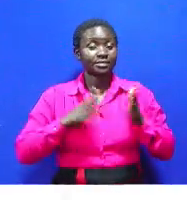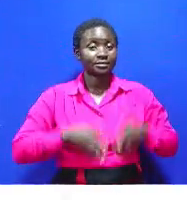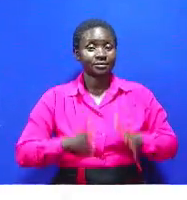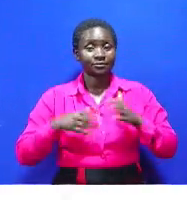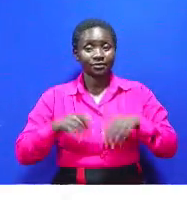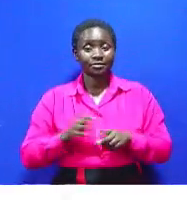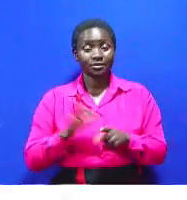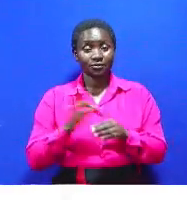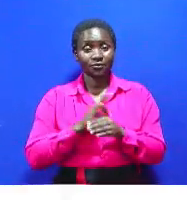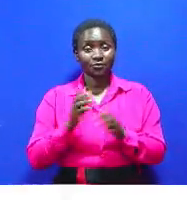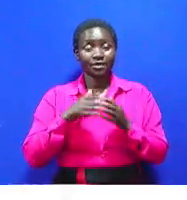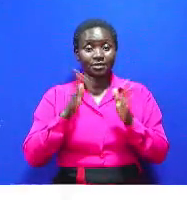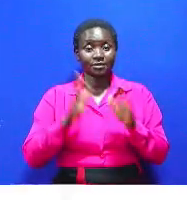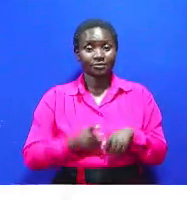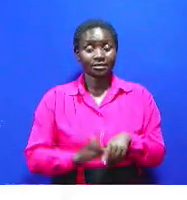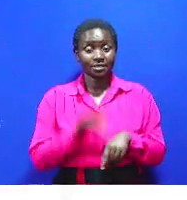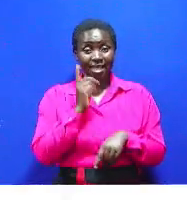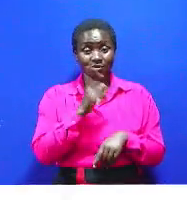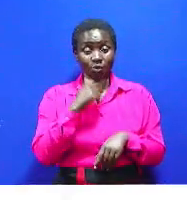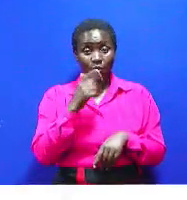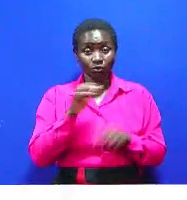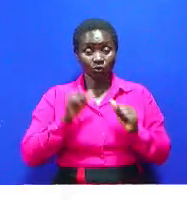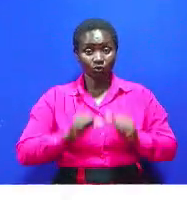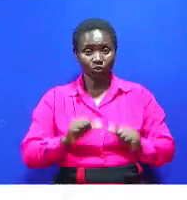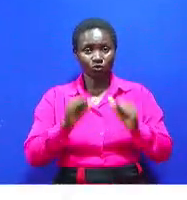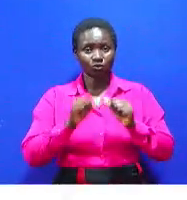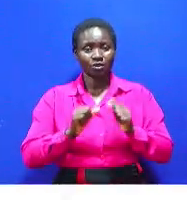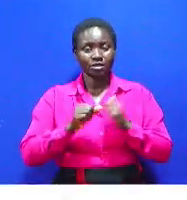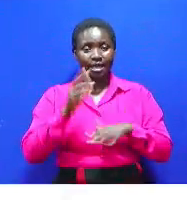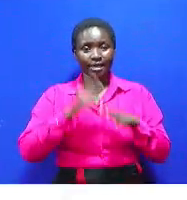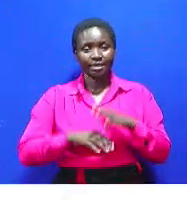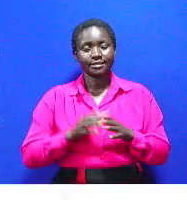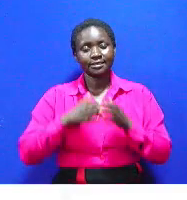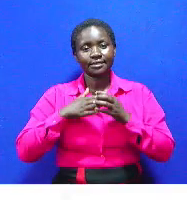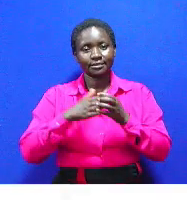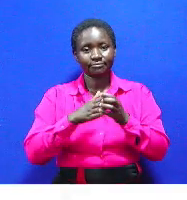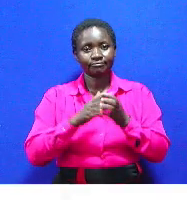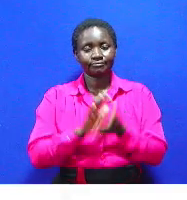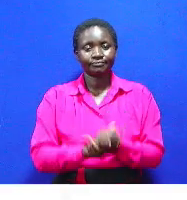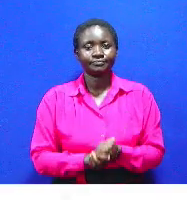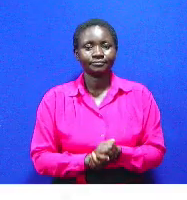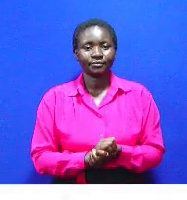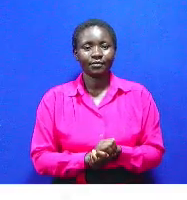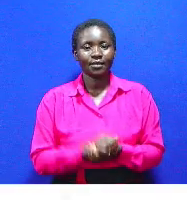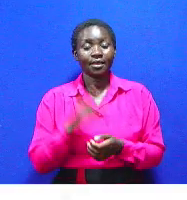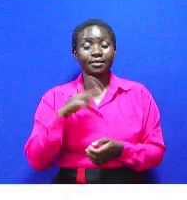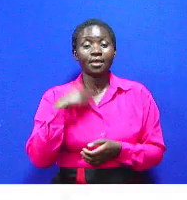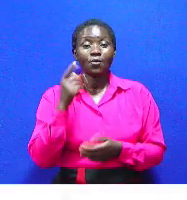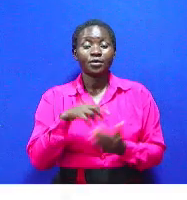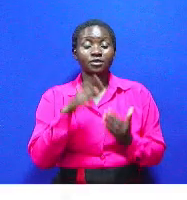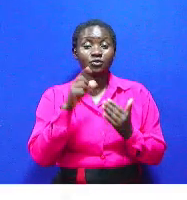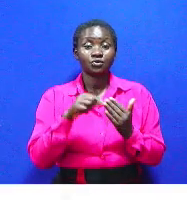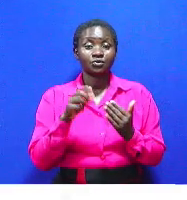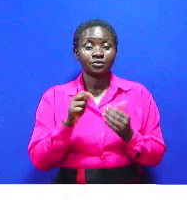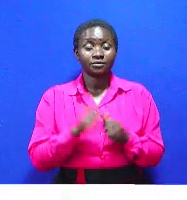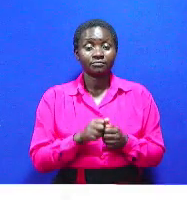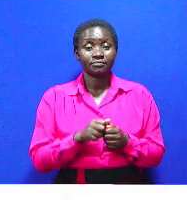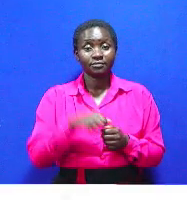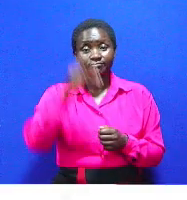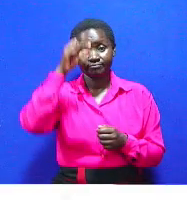bwaye na komoche bali yabagenda tsosona na oburai bwaye intwe ni ntutu wake to mwana oyo kuri Simba Arati